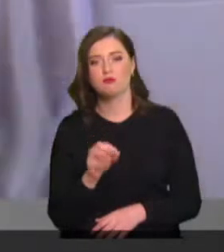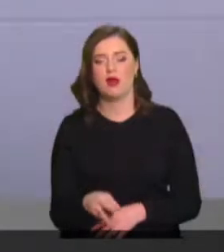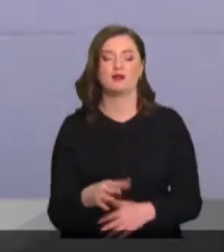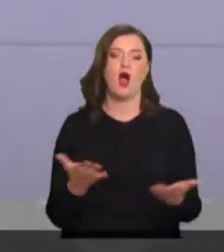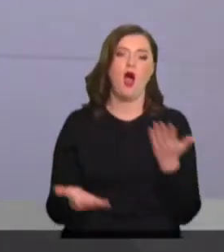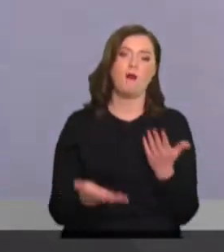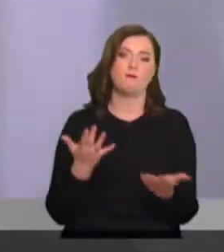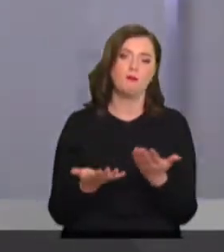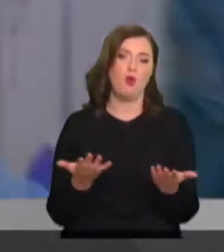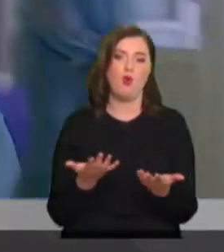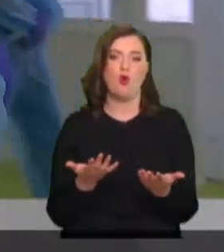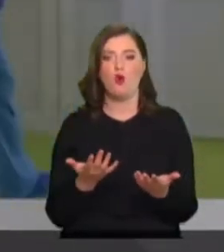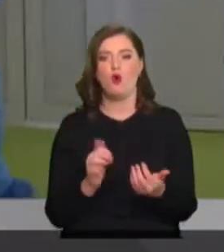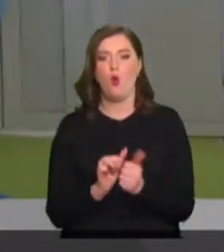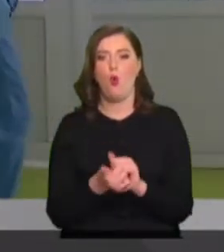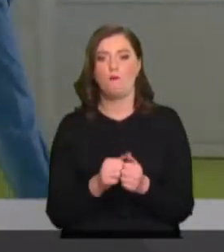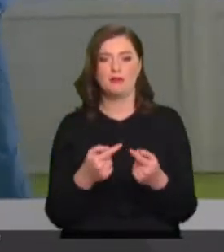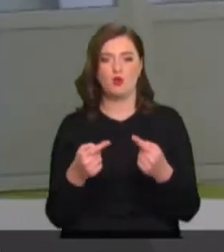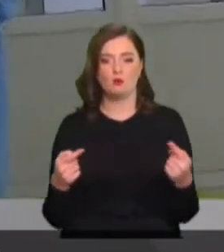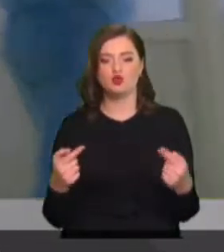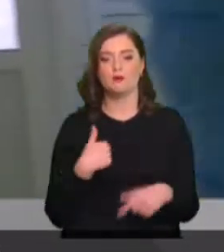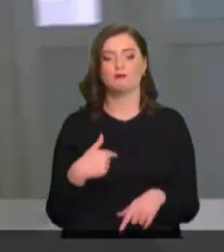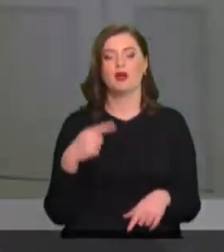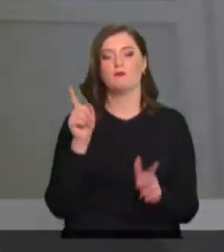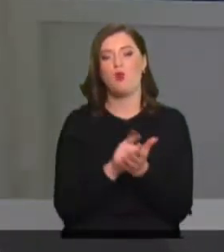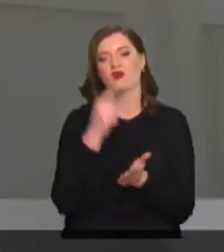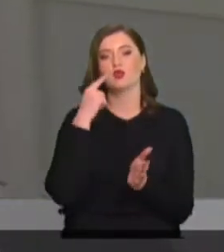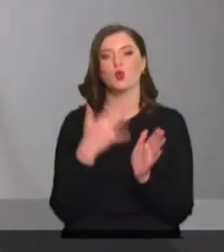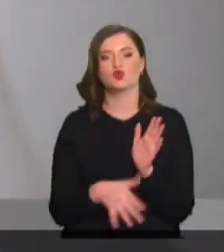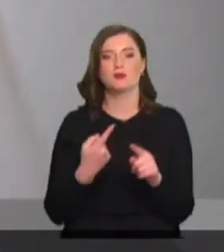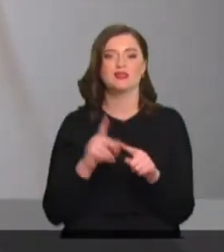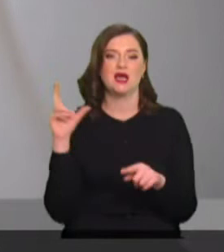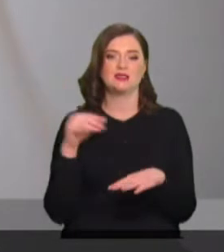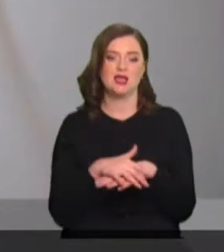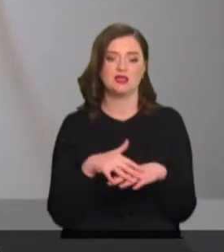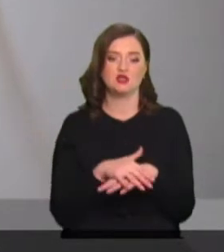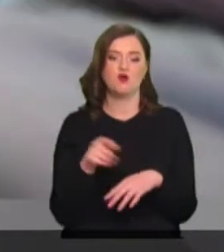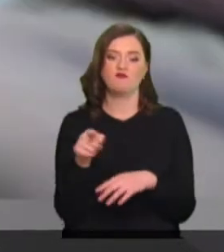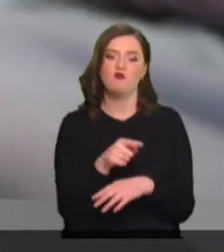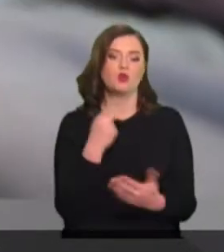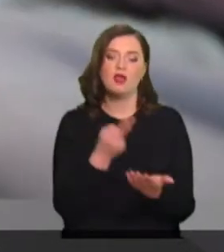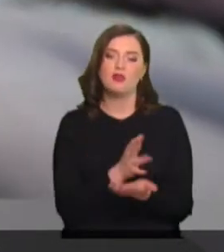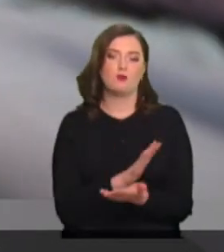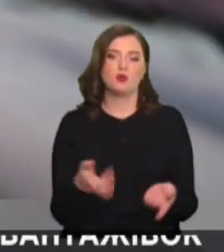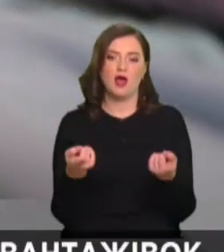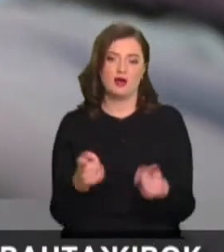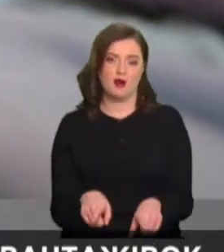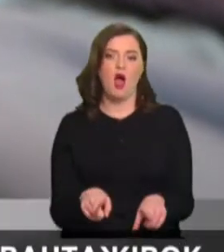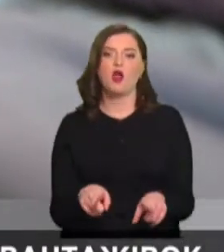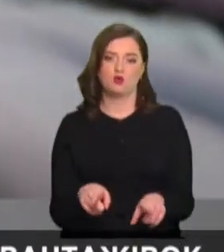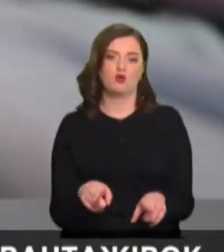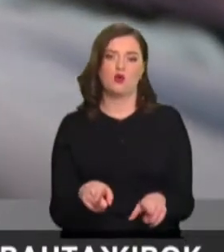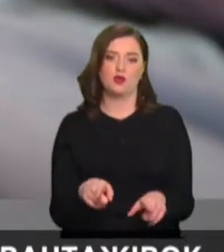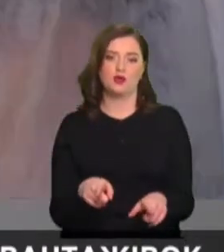якимось обміном речовин. Тому все ж таки ми повинні розуміти, що ця статистика, вона не відображає реальної картини